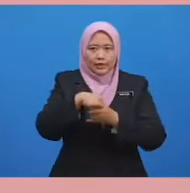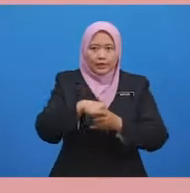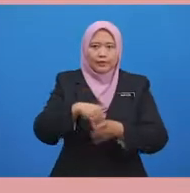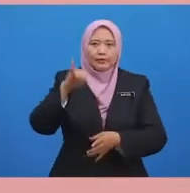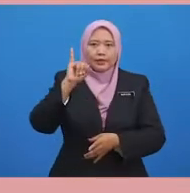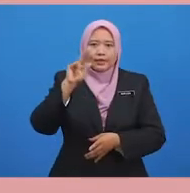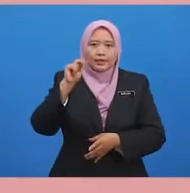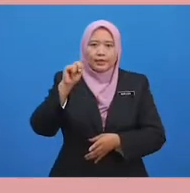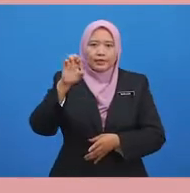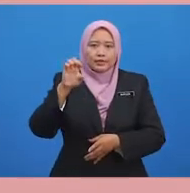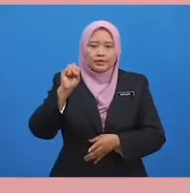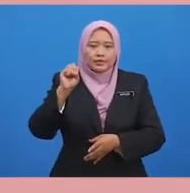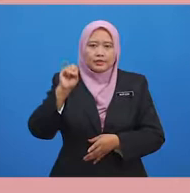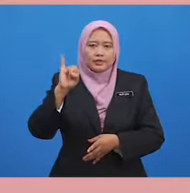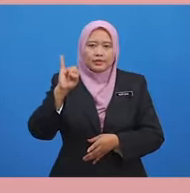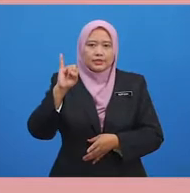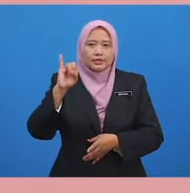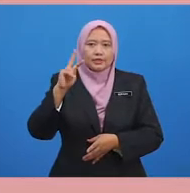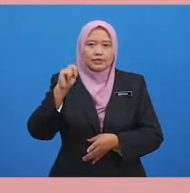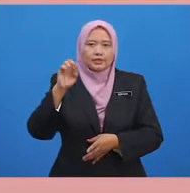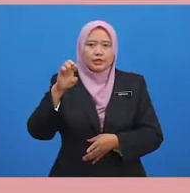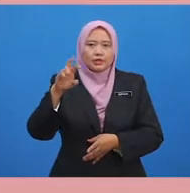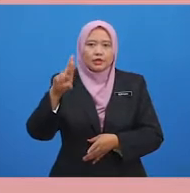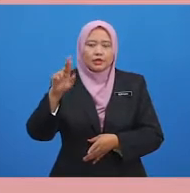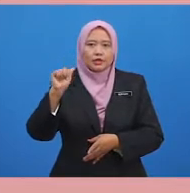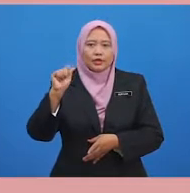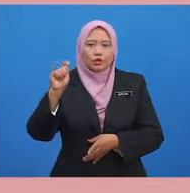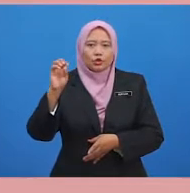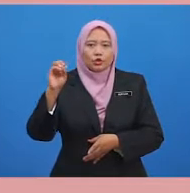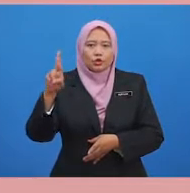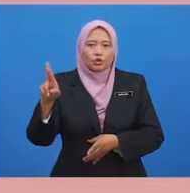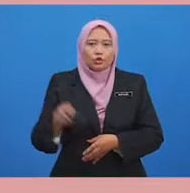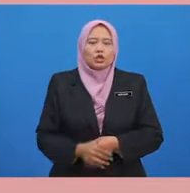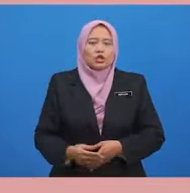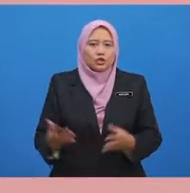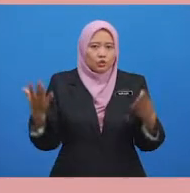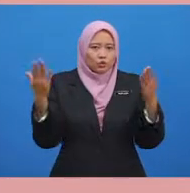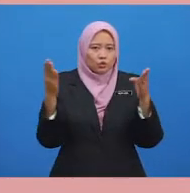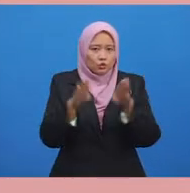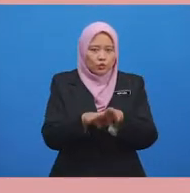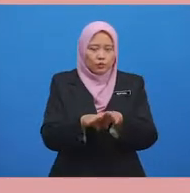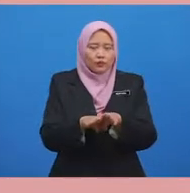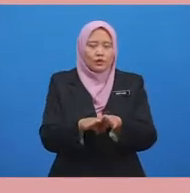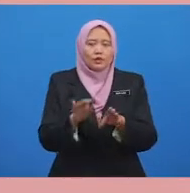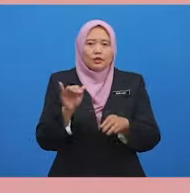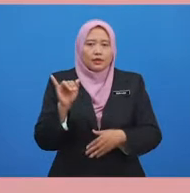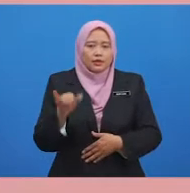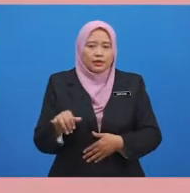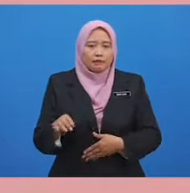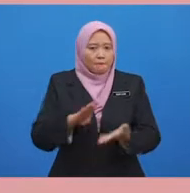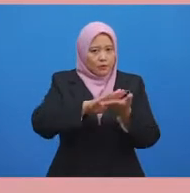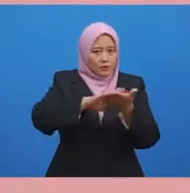dalam incinerator tertutup yang mempunyai sistem pembersihan